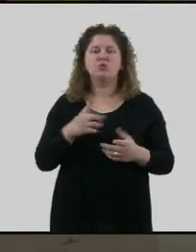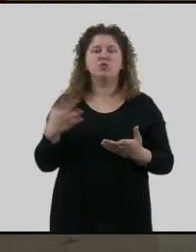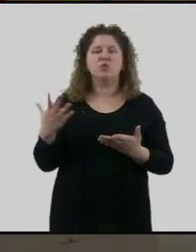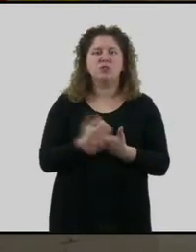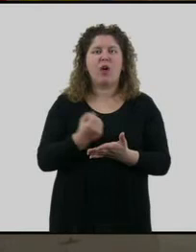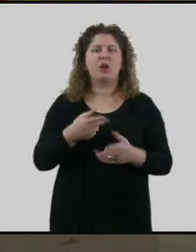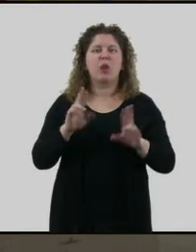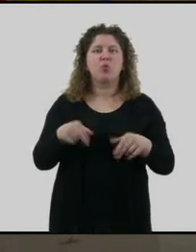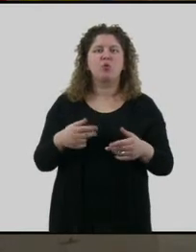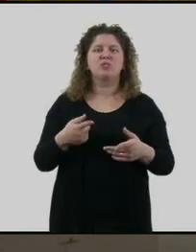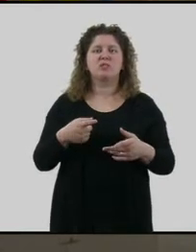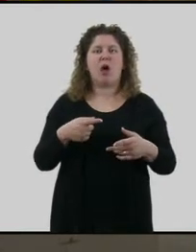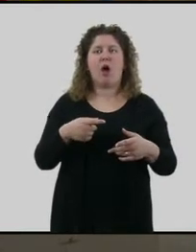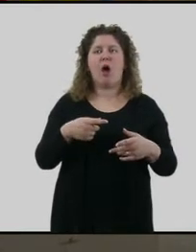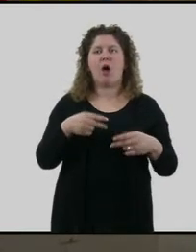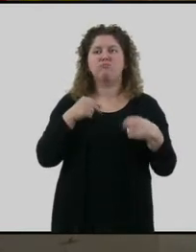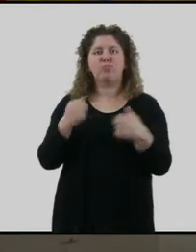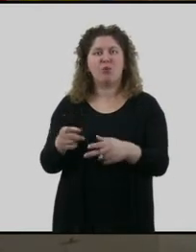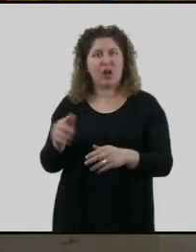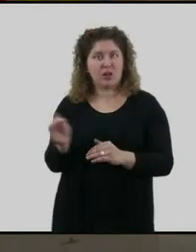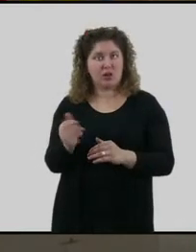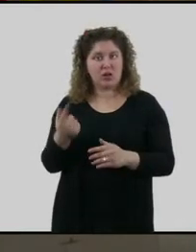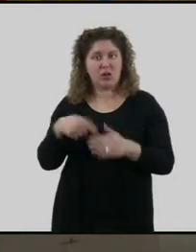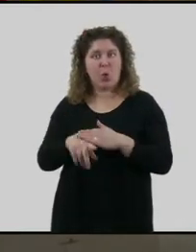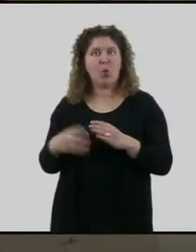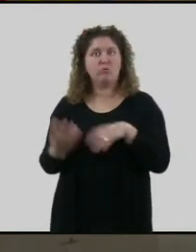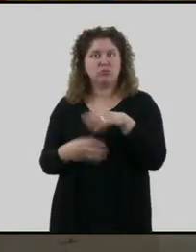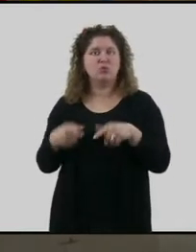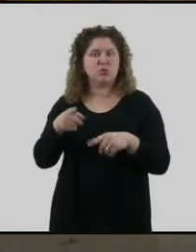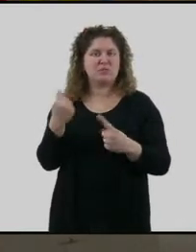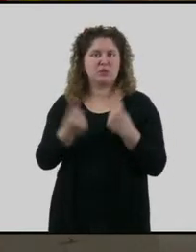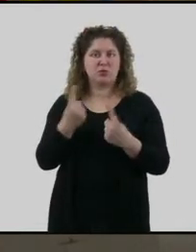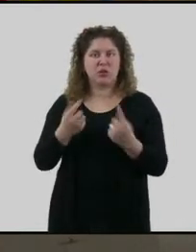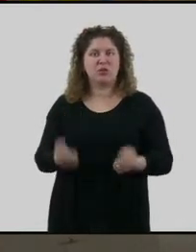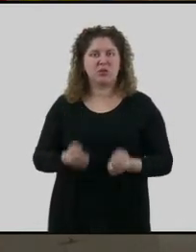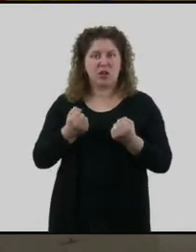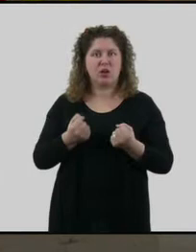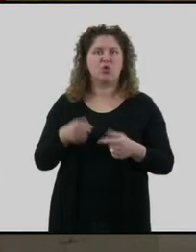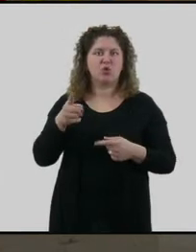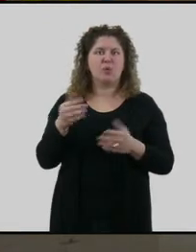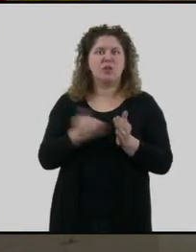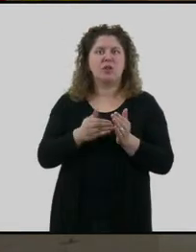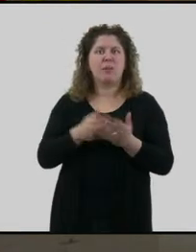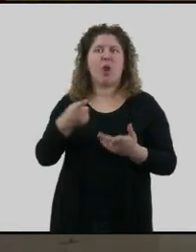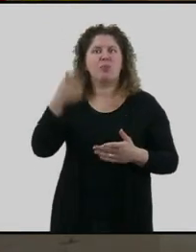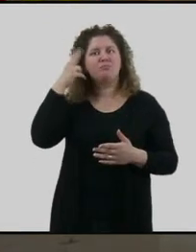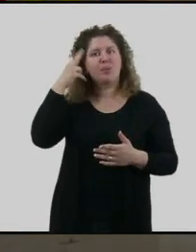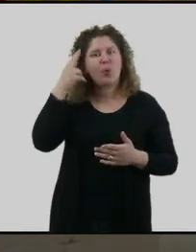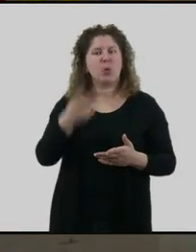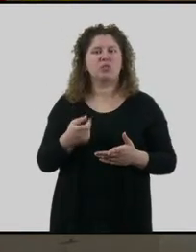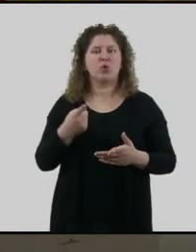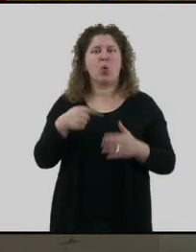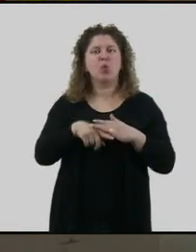ukoliko se nisu ostvarile mogućnosti za povratak djeteta u obitelj, i u biti situacija dosta teška i to je negdje što je onako trebalo bi